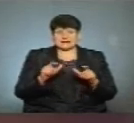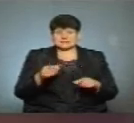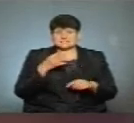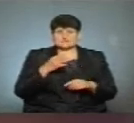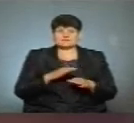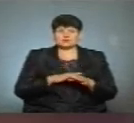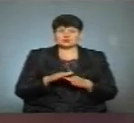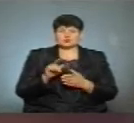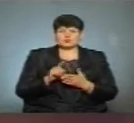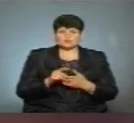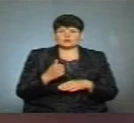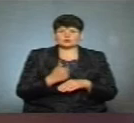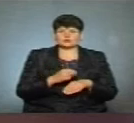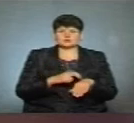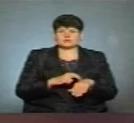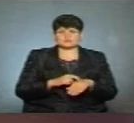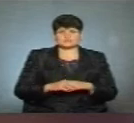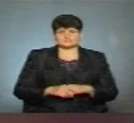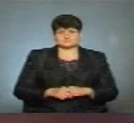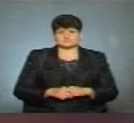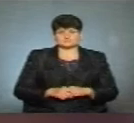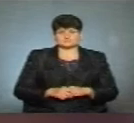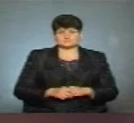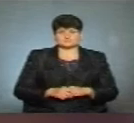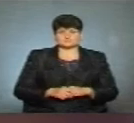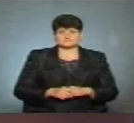обов'язків головного лікаря Степан Дворський.